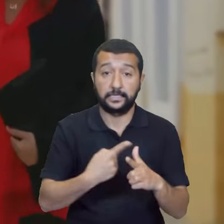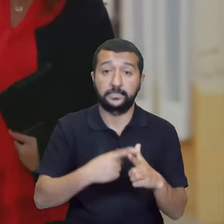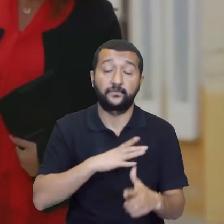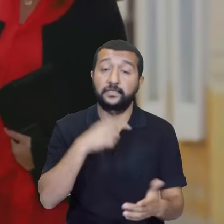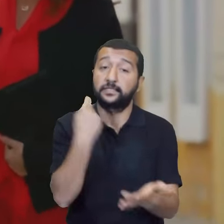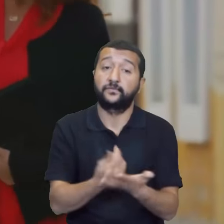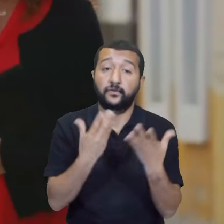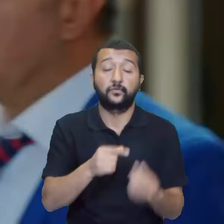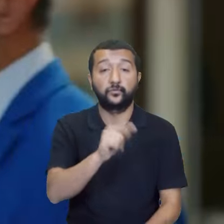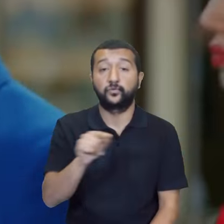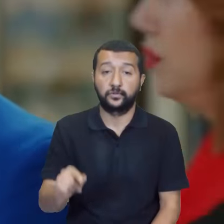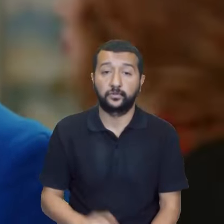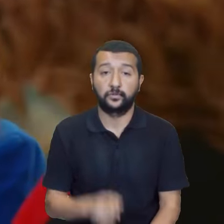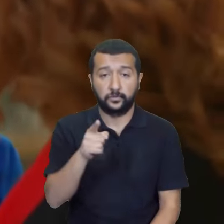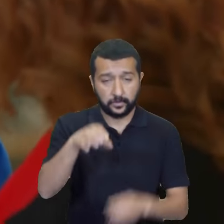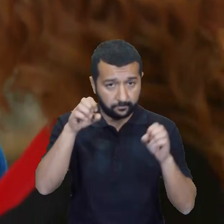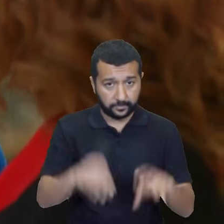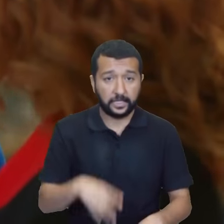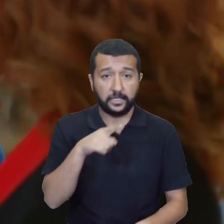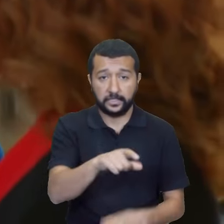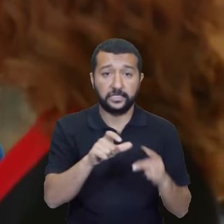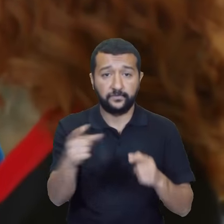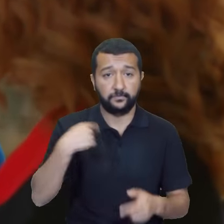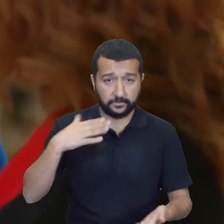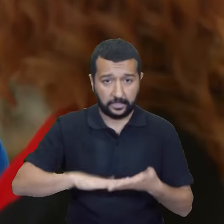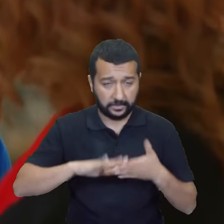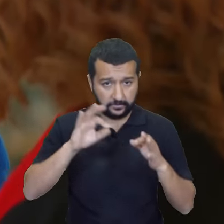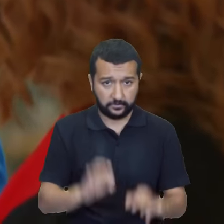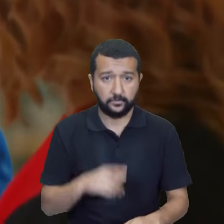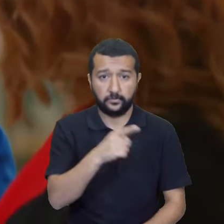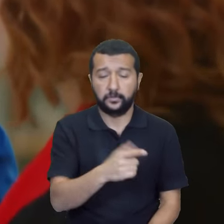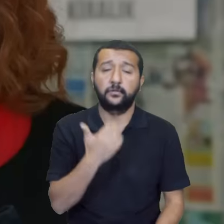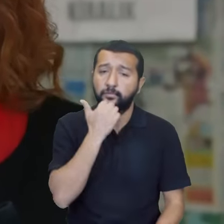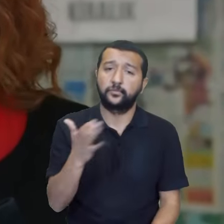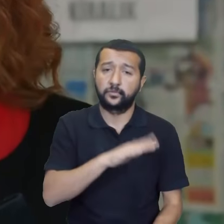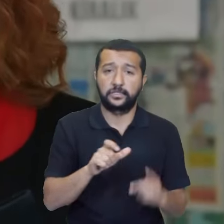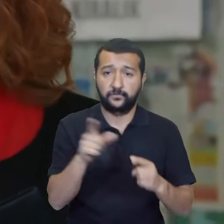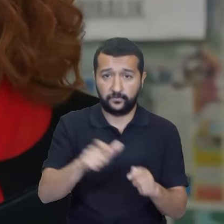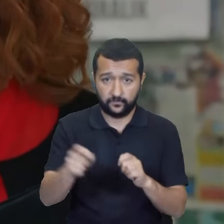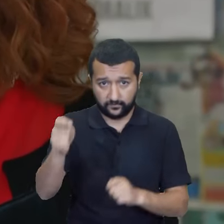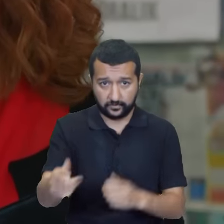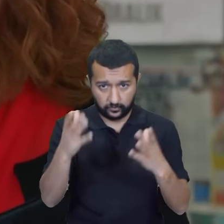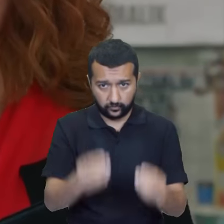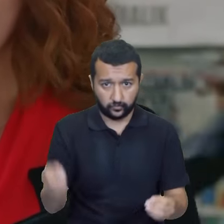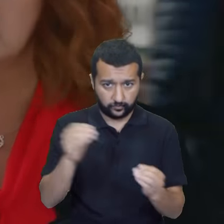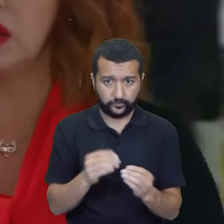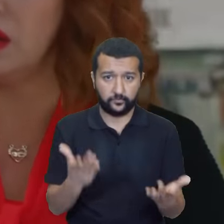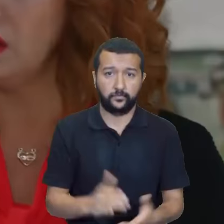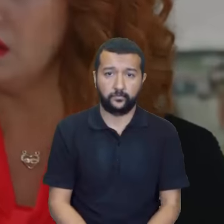var. Nasıl vereceğiz bunları? Ya bırak. Şevket bizim arkadaşımız canım. Geç onları ya. Şevket'e bir de para mı vereceğiz üstüne